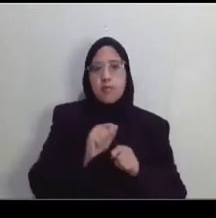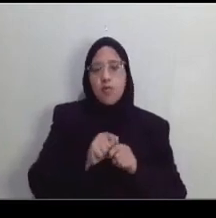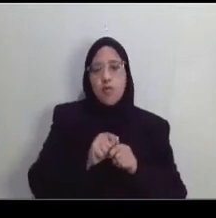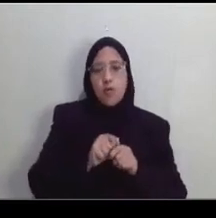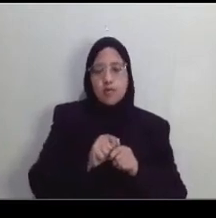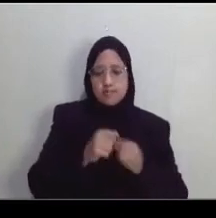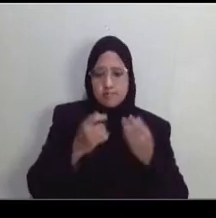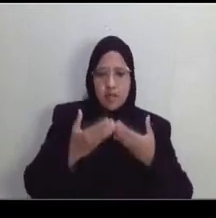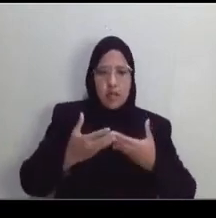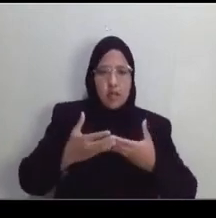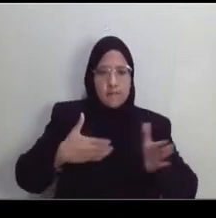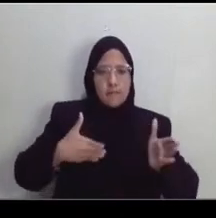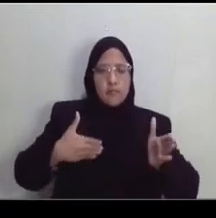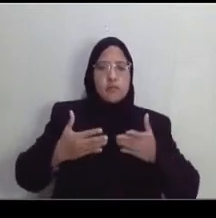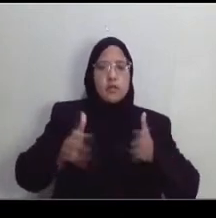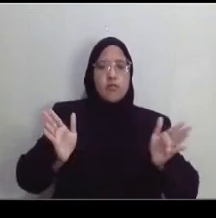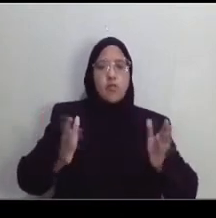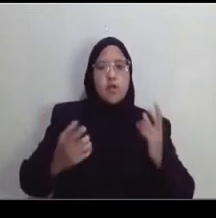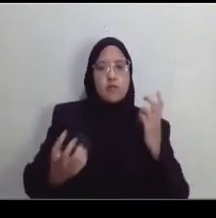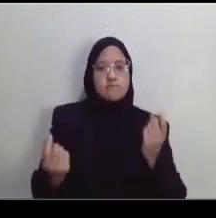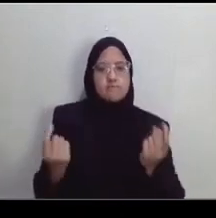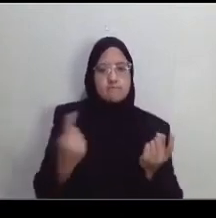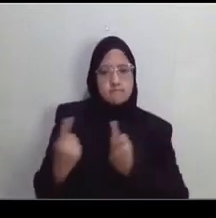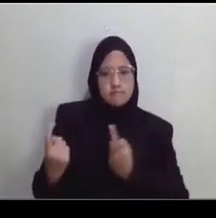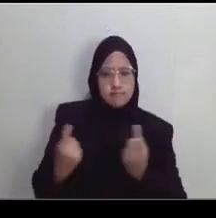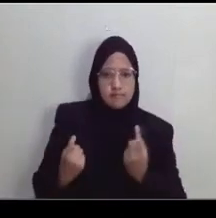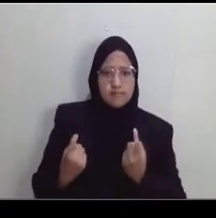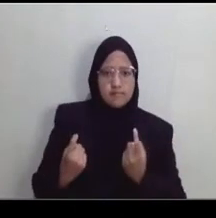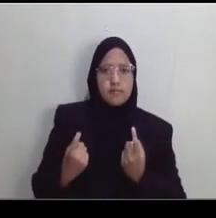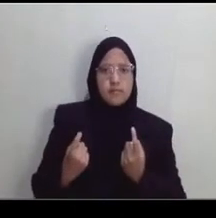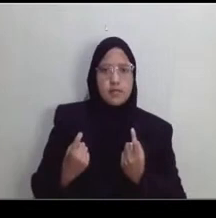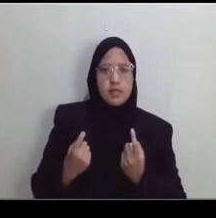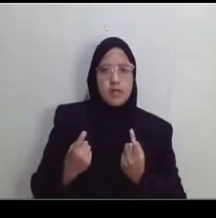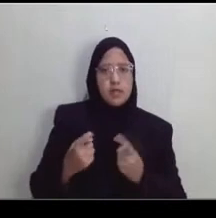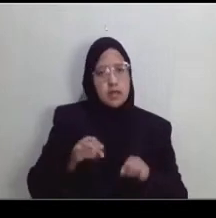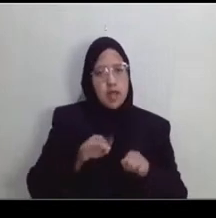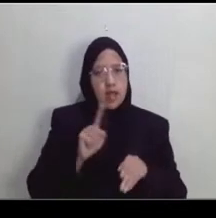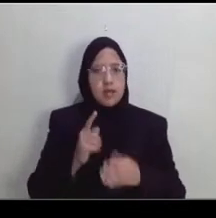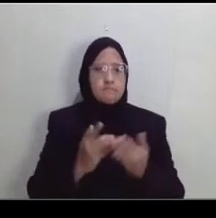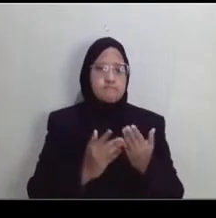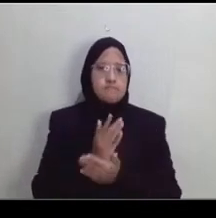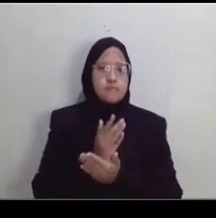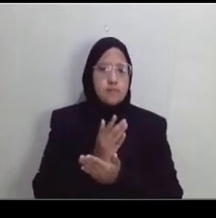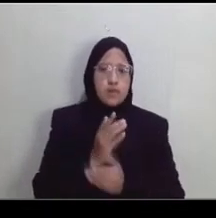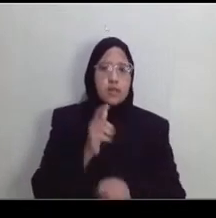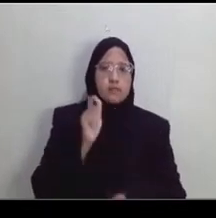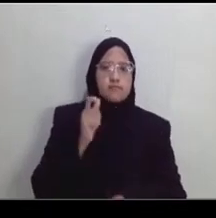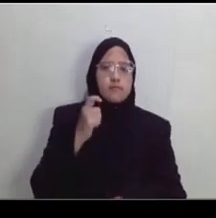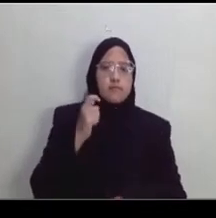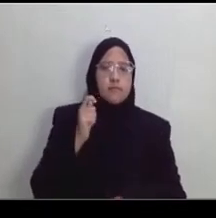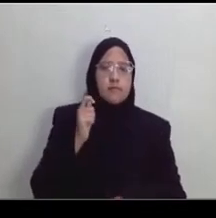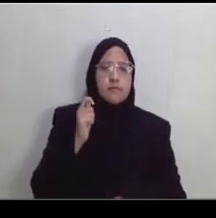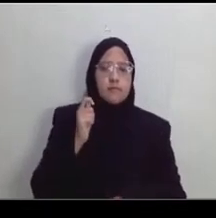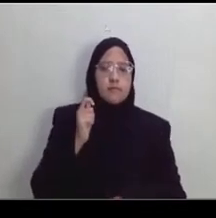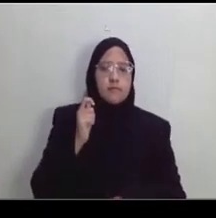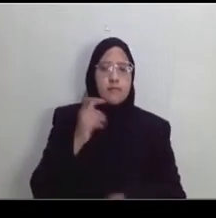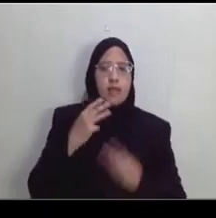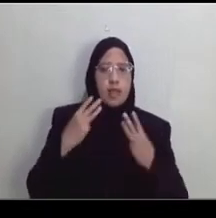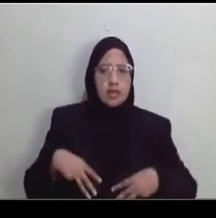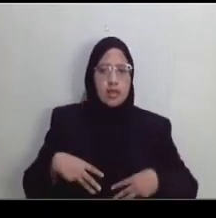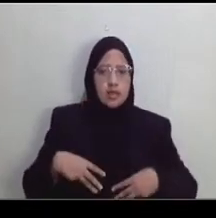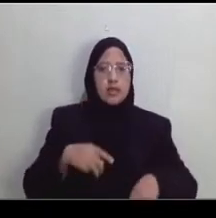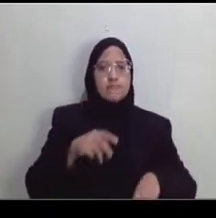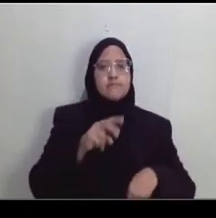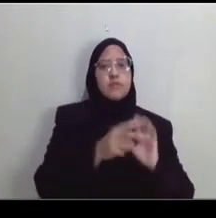keberatan atas sanksi etik dalam putusan majelis kehormatan nomor 2 mkmk g